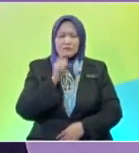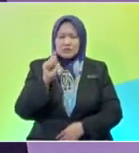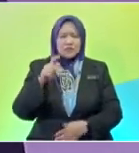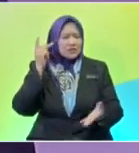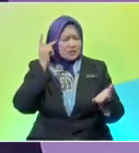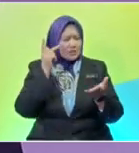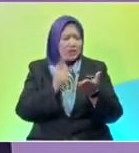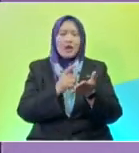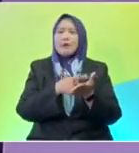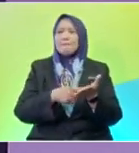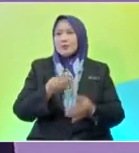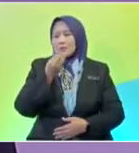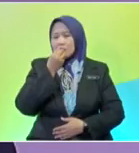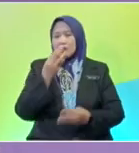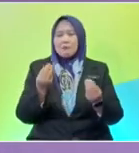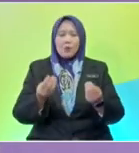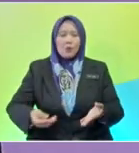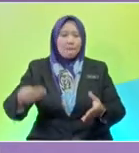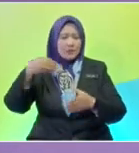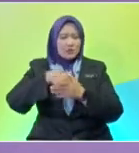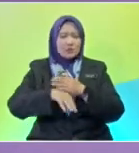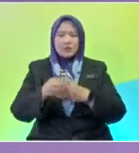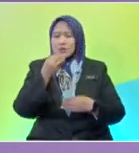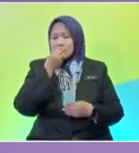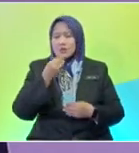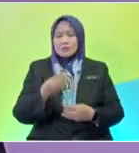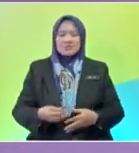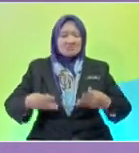Apa makanan yang enak masuk dalam badan kita